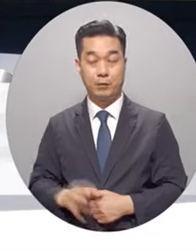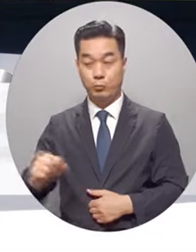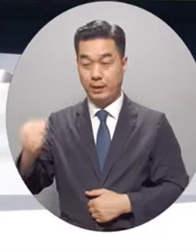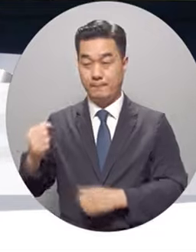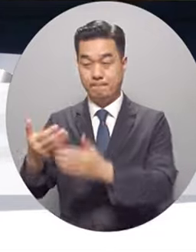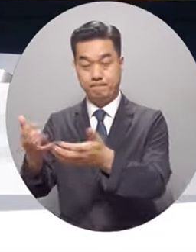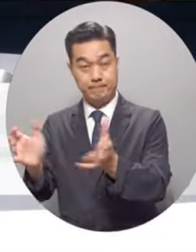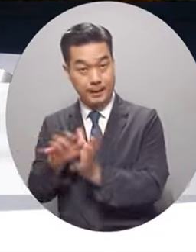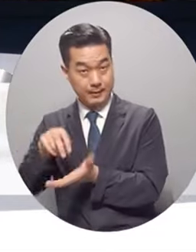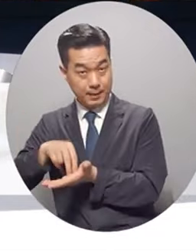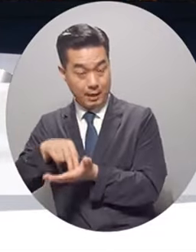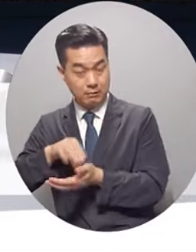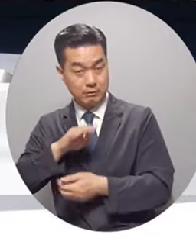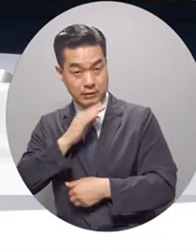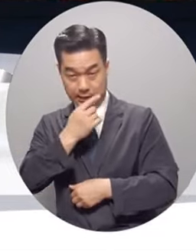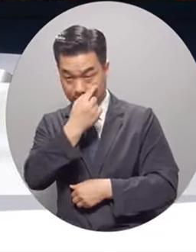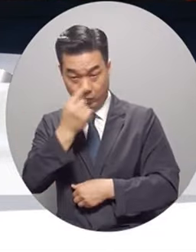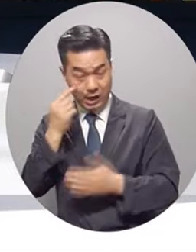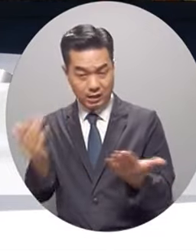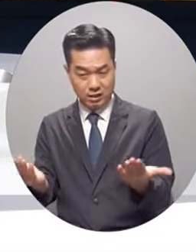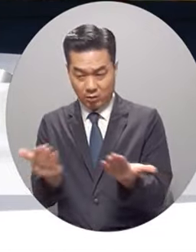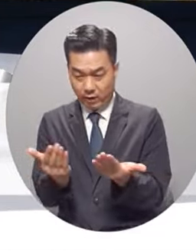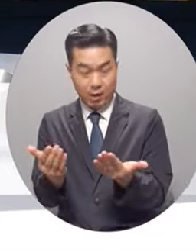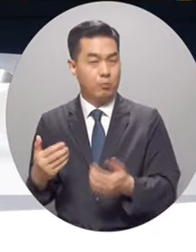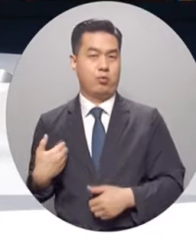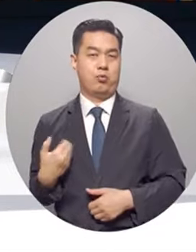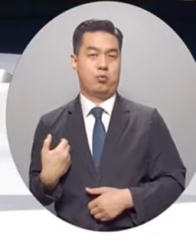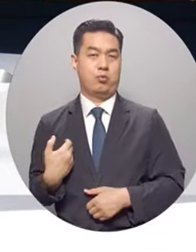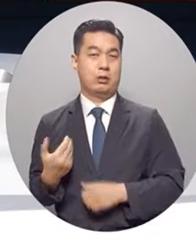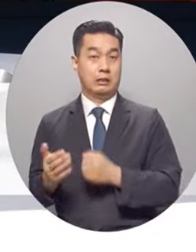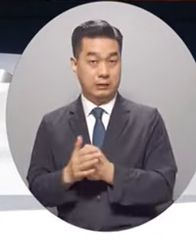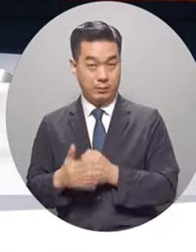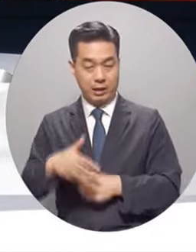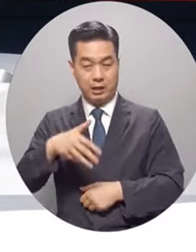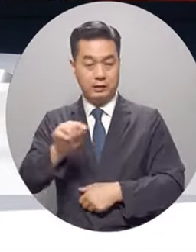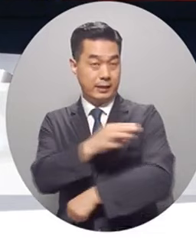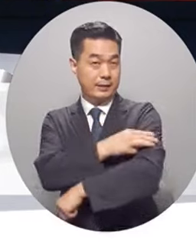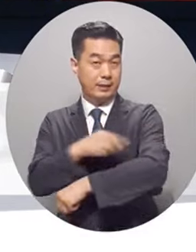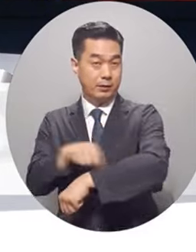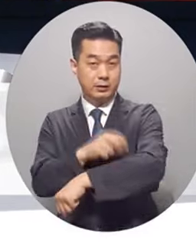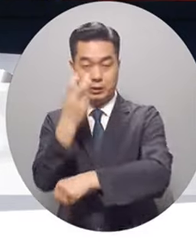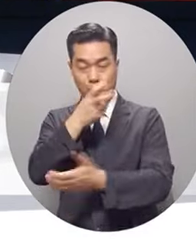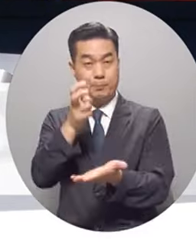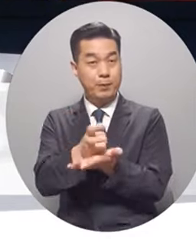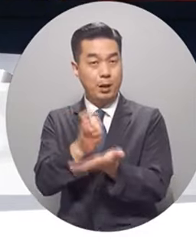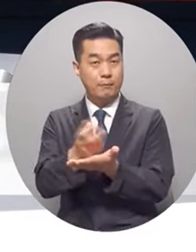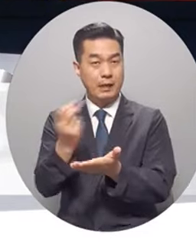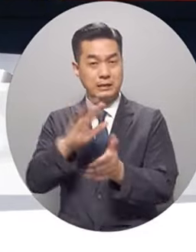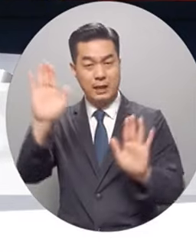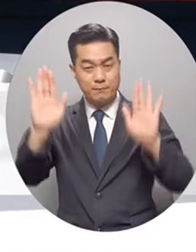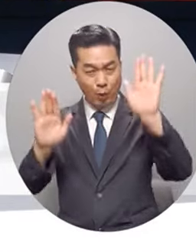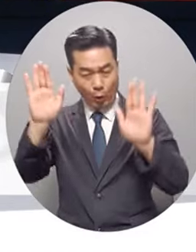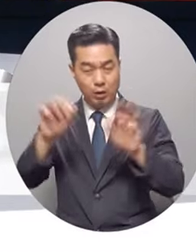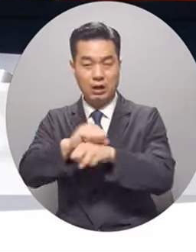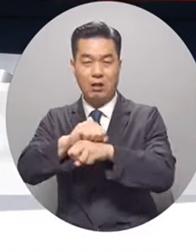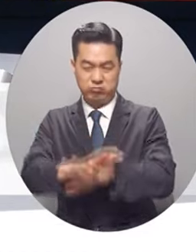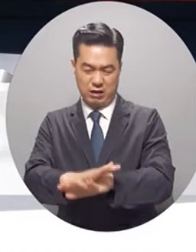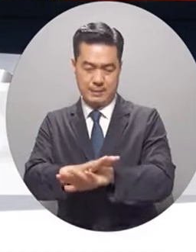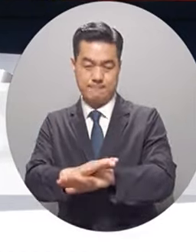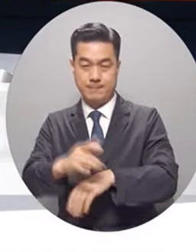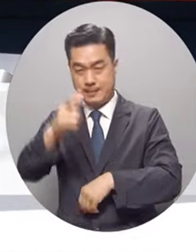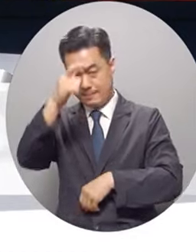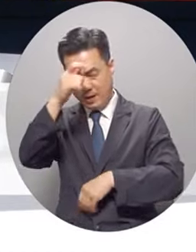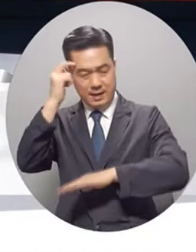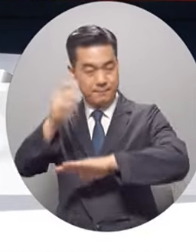국민의힘은 사실관계를 알 수 없지 않냐고 반박하면서 최상병 특검법은 재표결에서도 부결시키겠다는